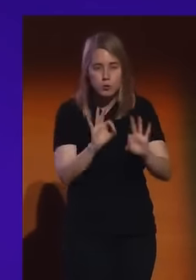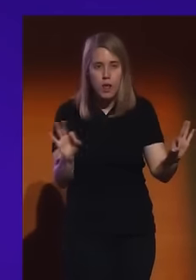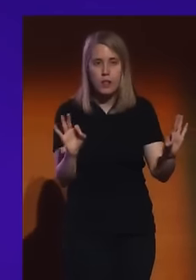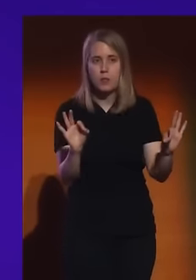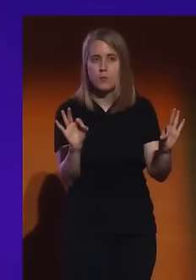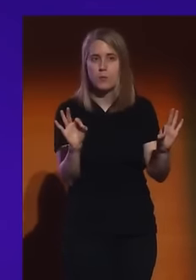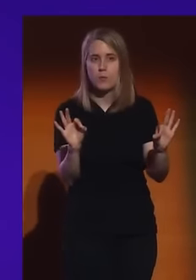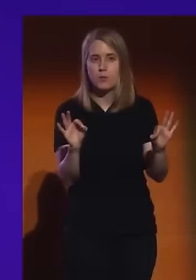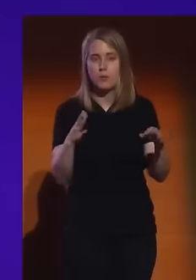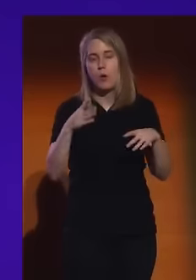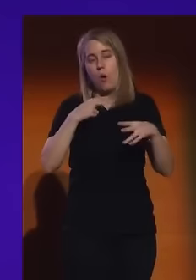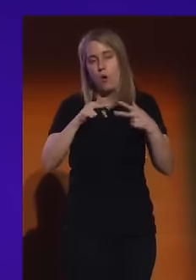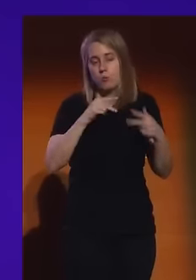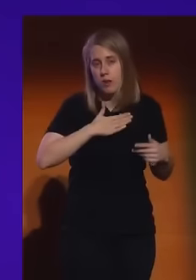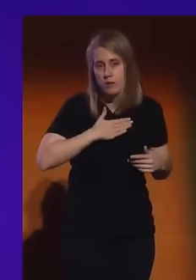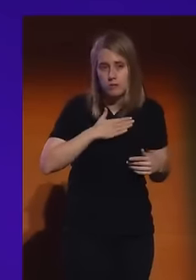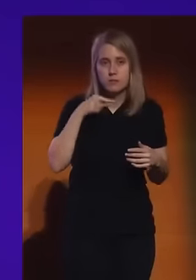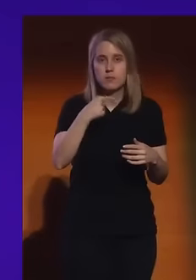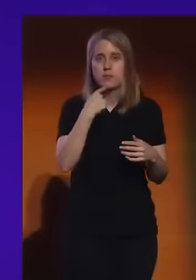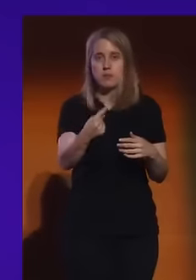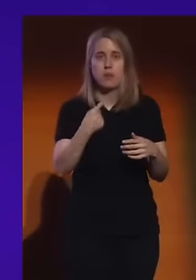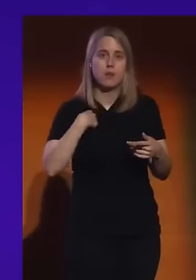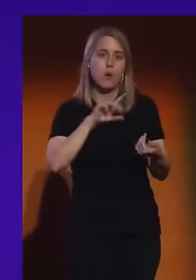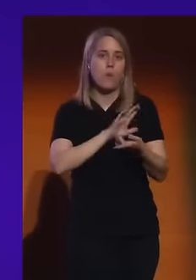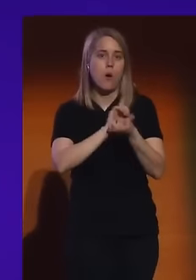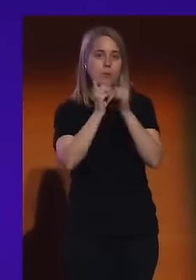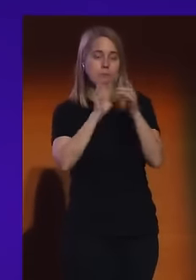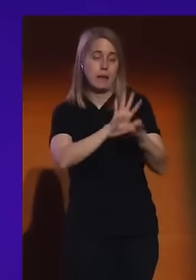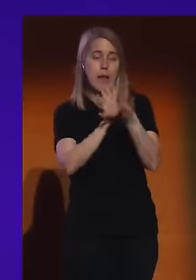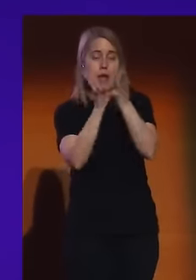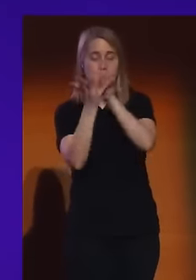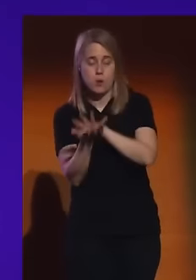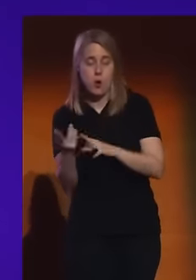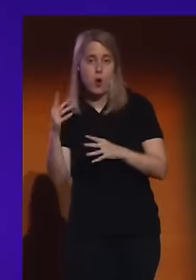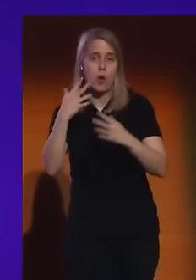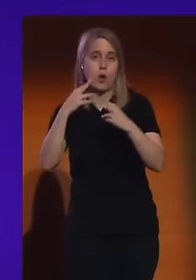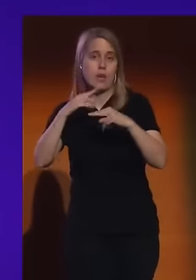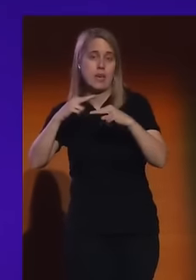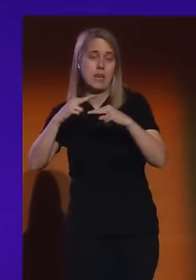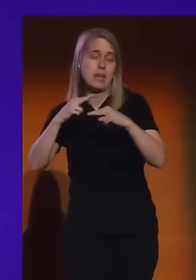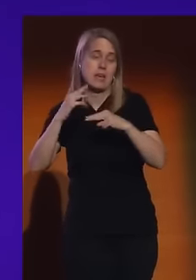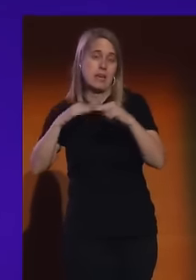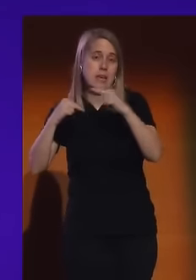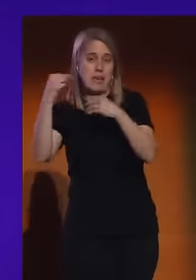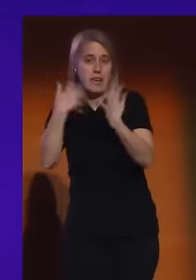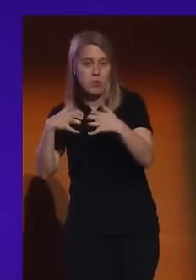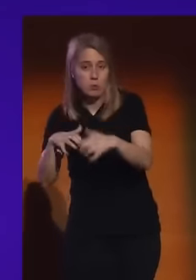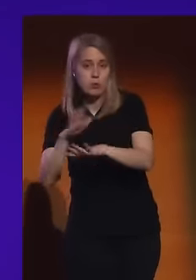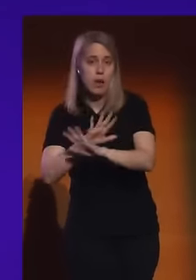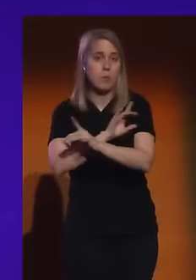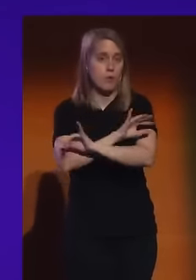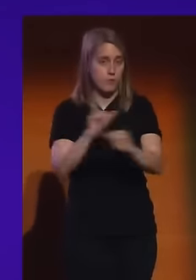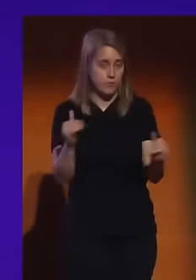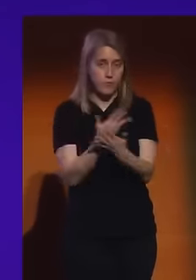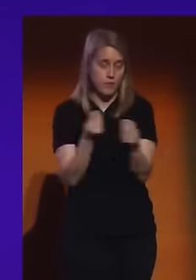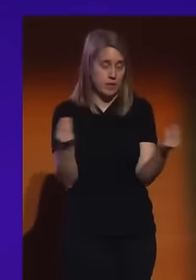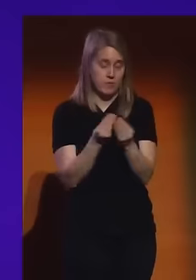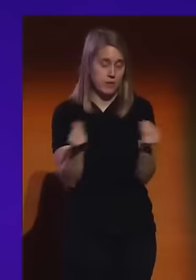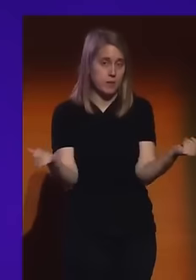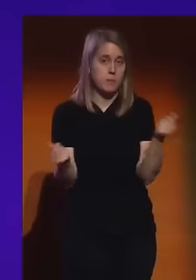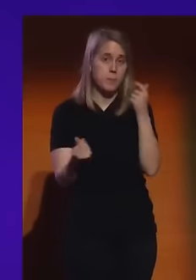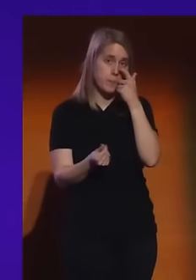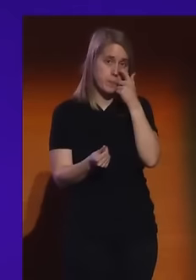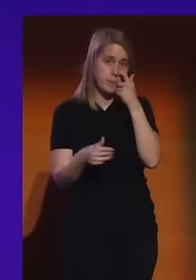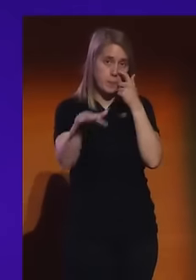izena zuena reon industrian desertu zena